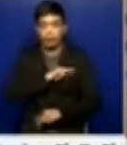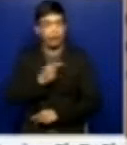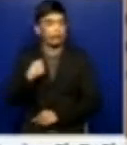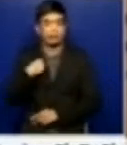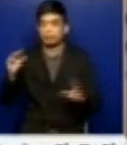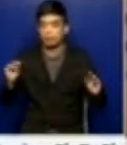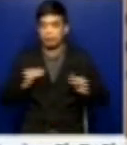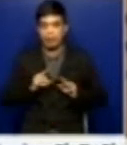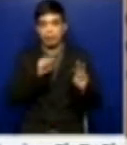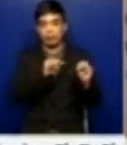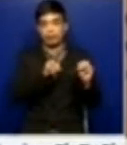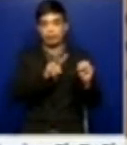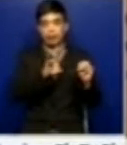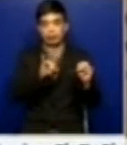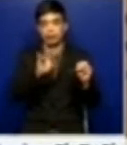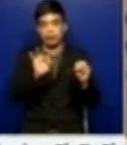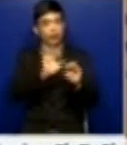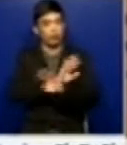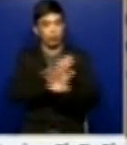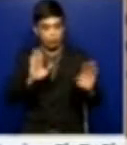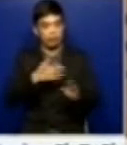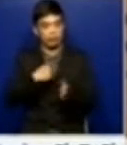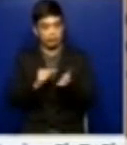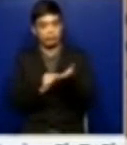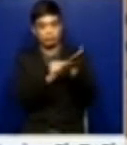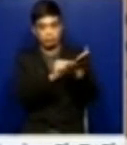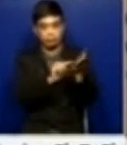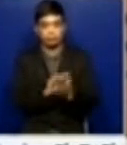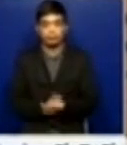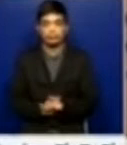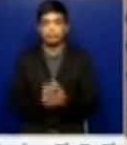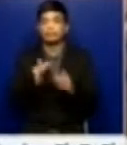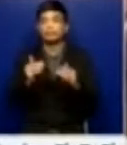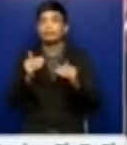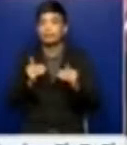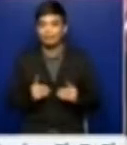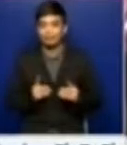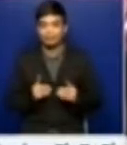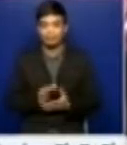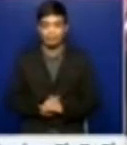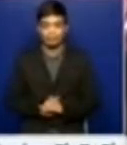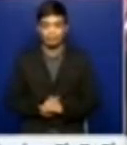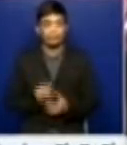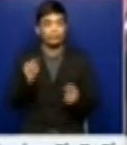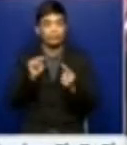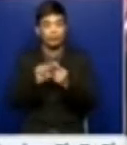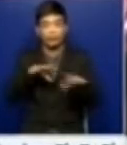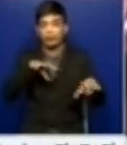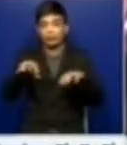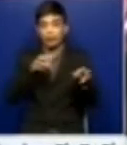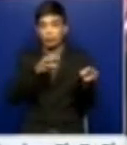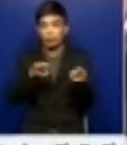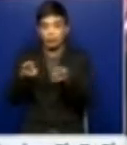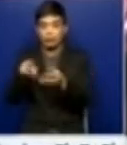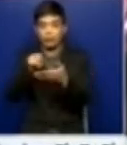เลิกมาตรา279นี่คือแนวความคิดที่เราเสนอเรื่องนี้อีกเรื่องนึงครับท่านประธานนะเรื่องกระบวนการการเลือกตั้ง